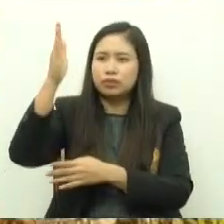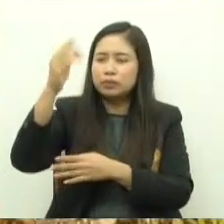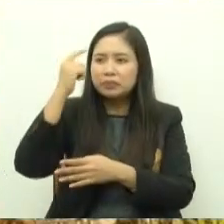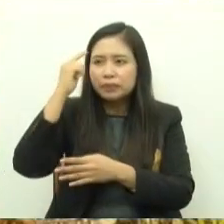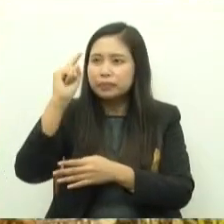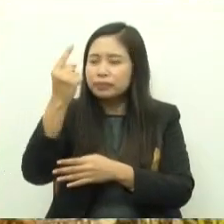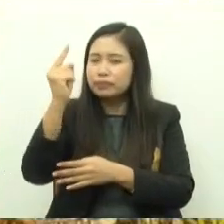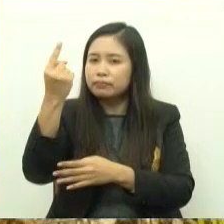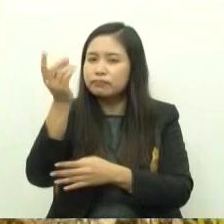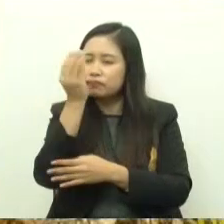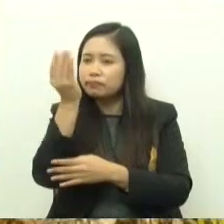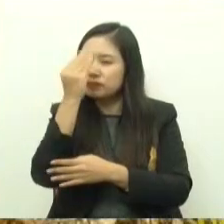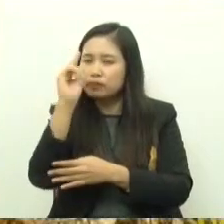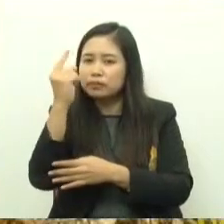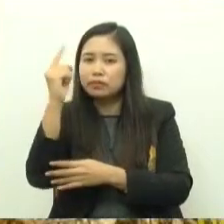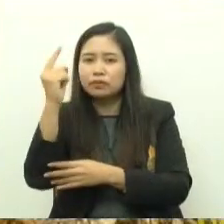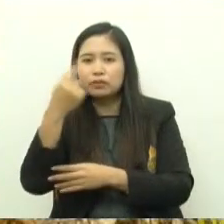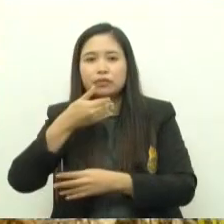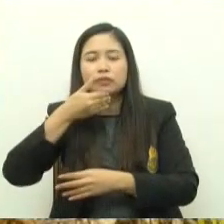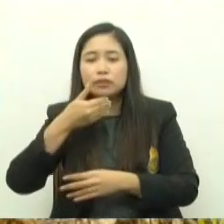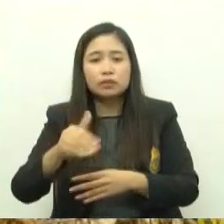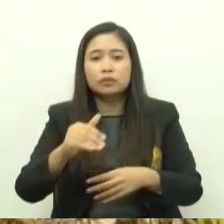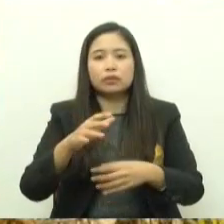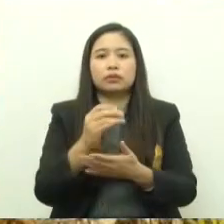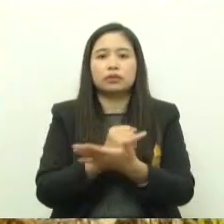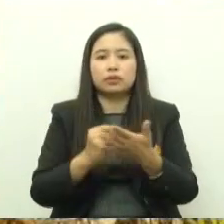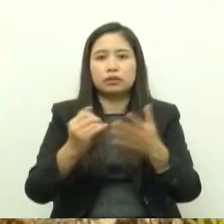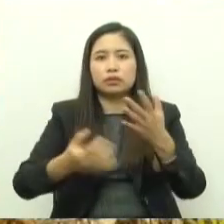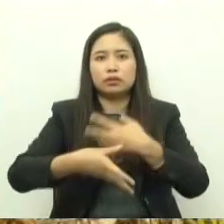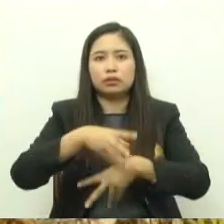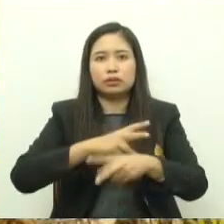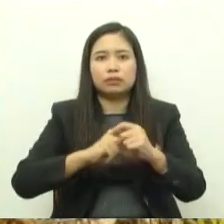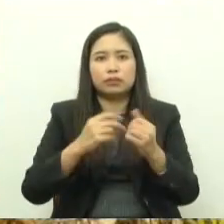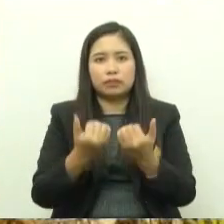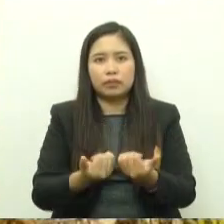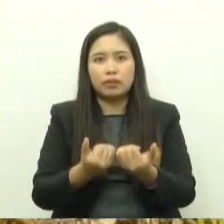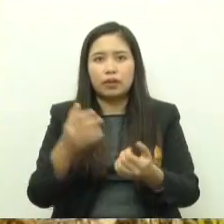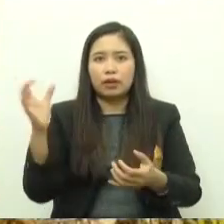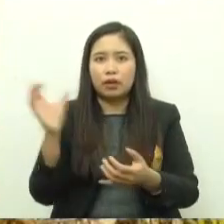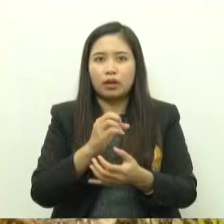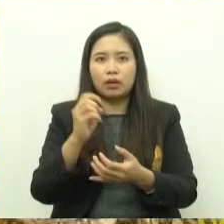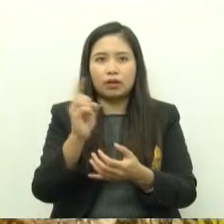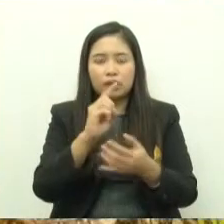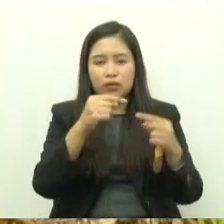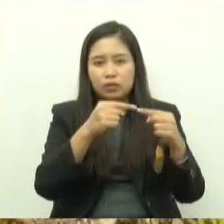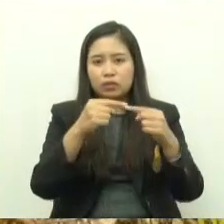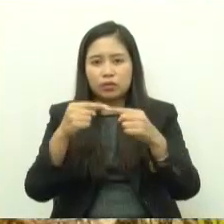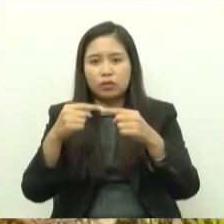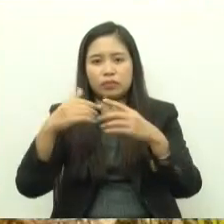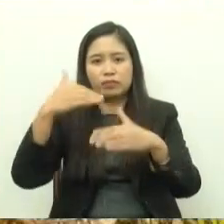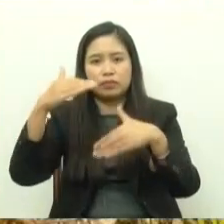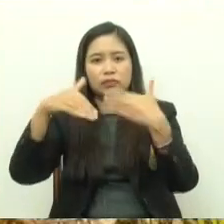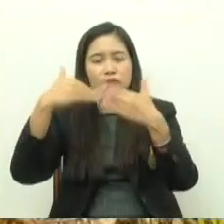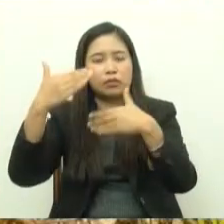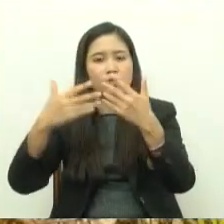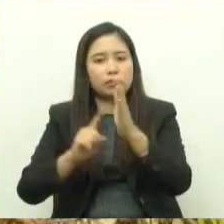เพิ่มขึ้นเรื่อยๆอยากให้งานศิลปาหตกรรมเป็นการนำการต่อยอดการพัฒนาที่ไม่มีวันสิ้น